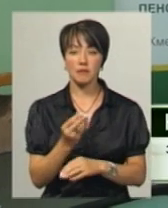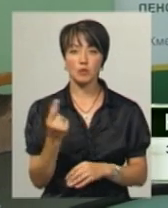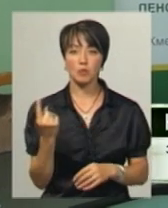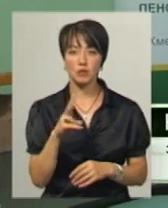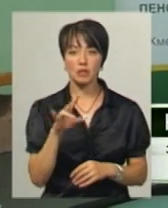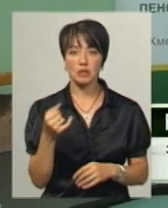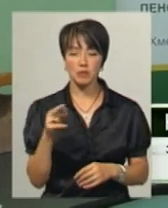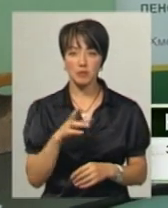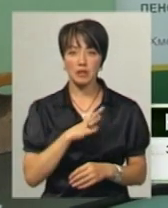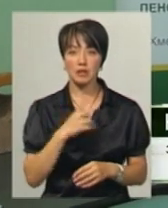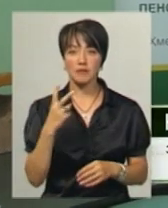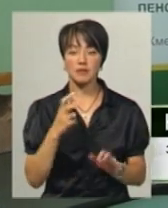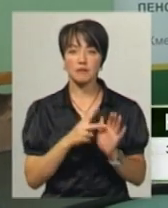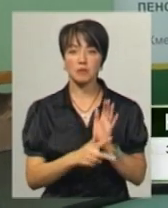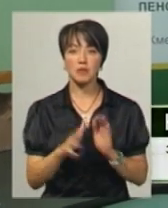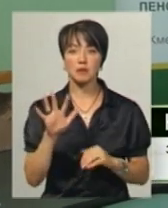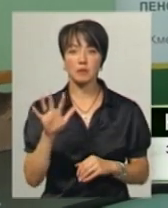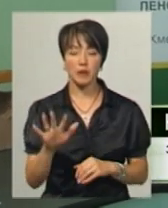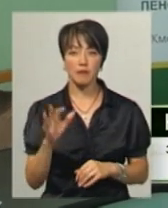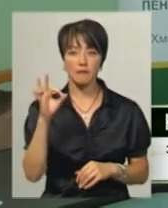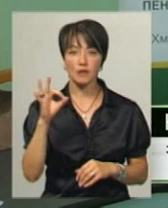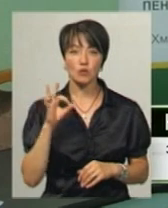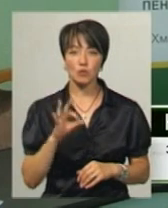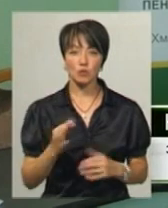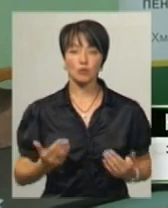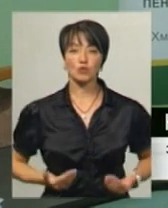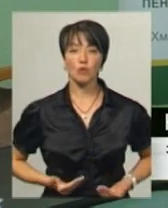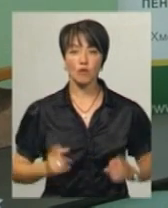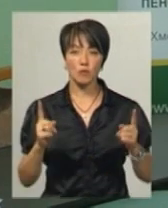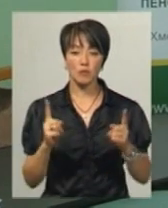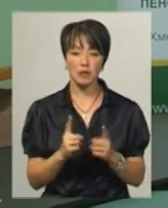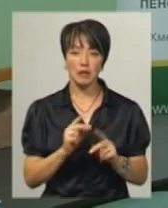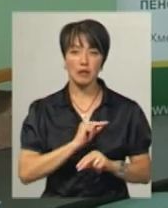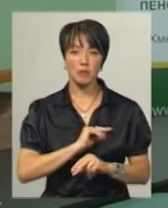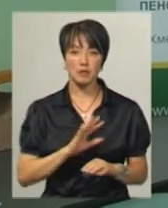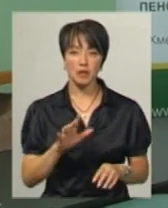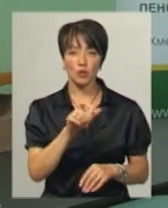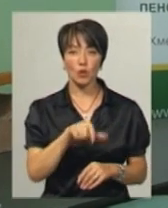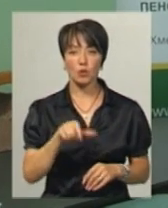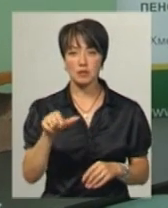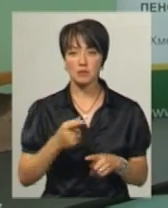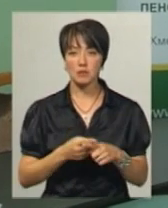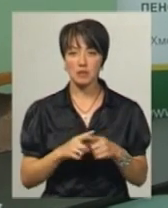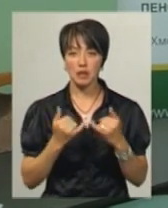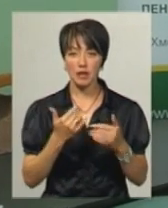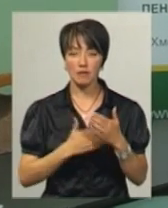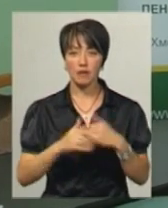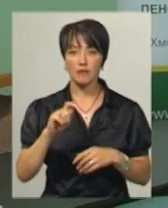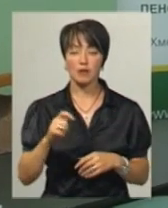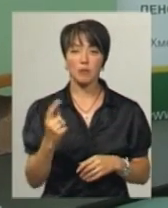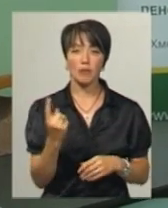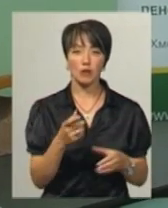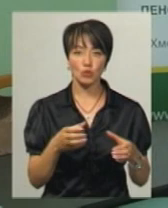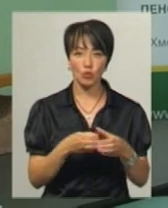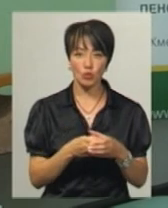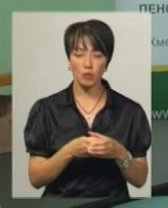1 липня становила 285% прожиткового мінімуму для непрацездатних осіб. Це для інвалідів війни першої